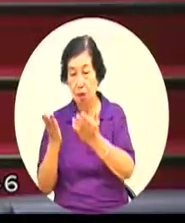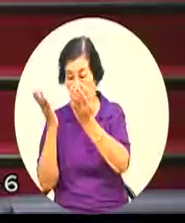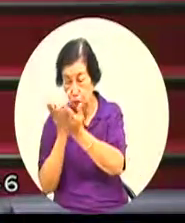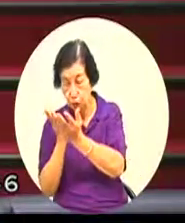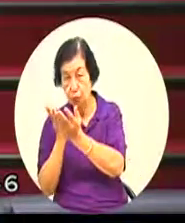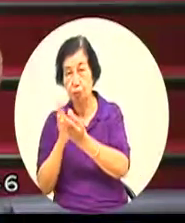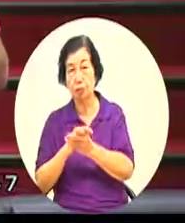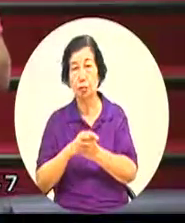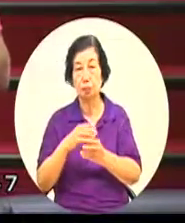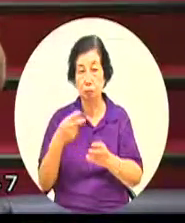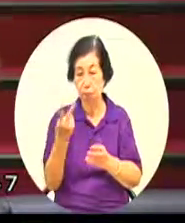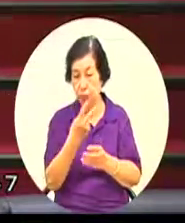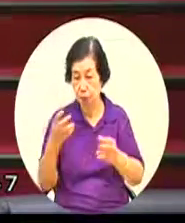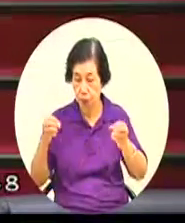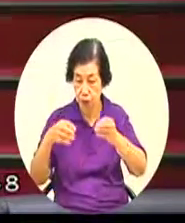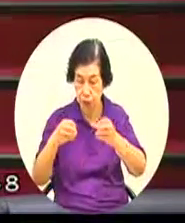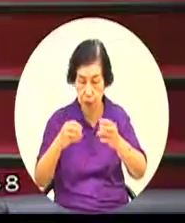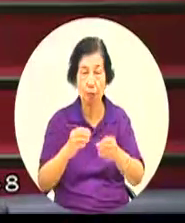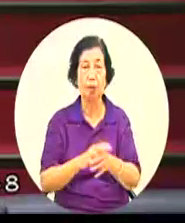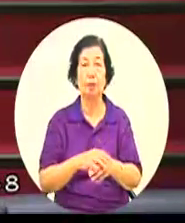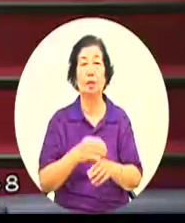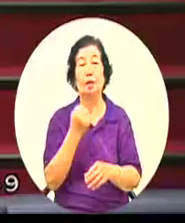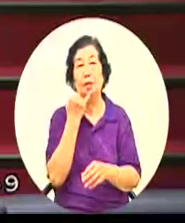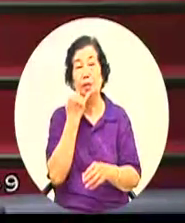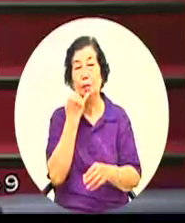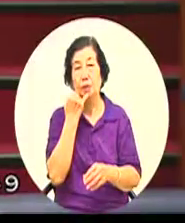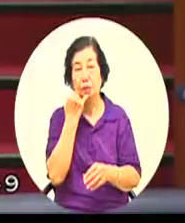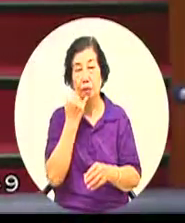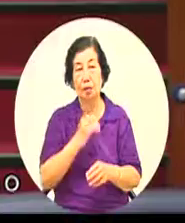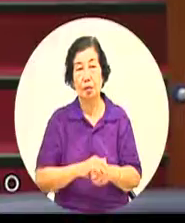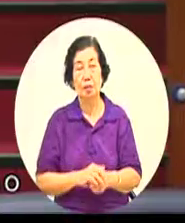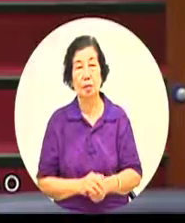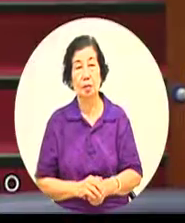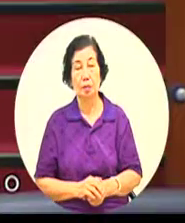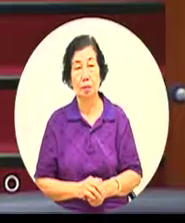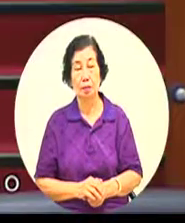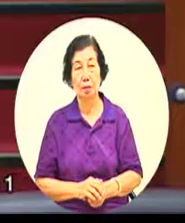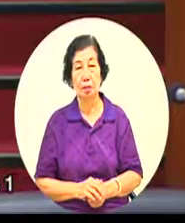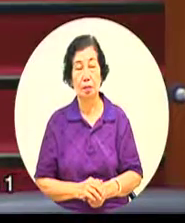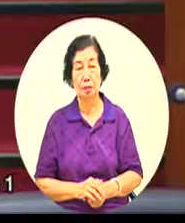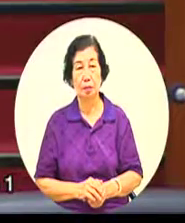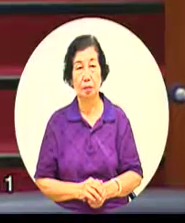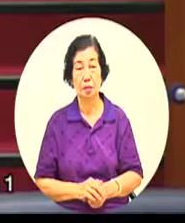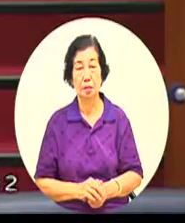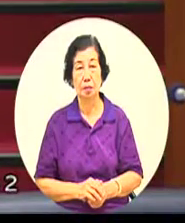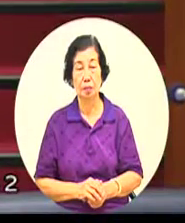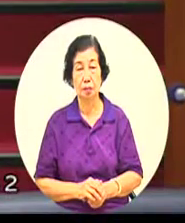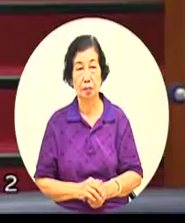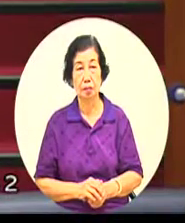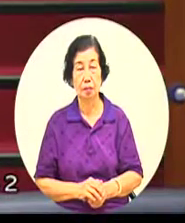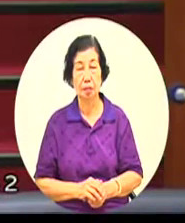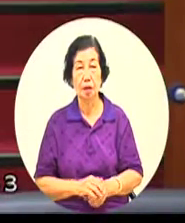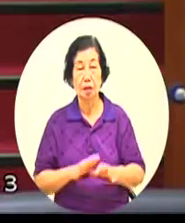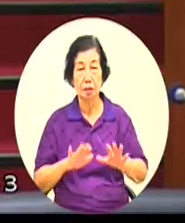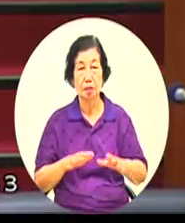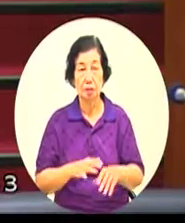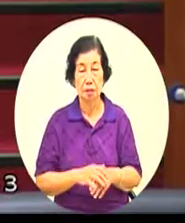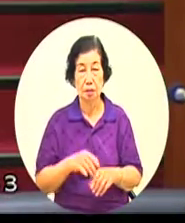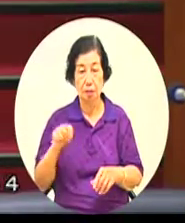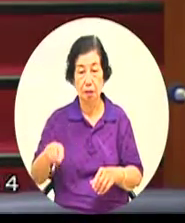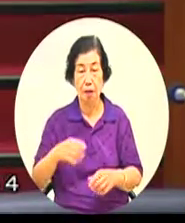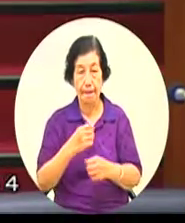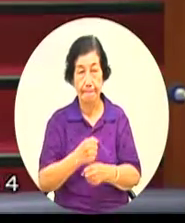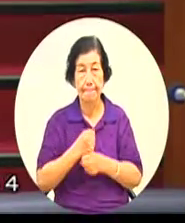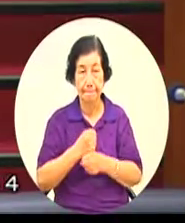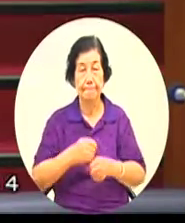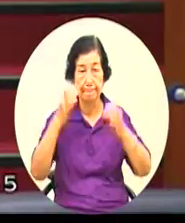也都可以做参考了哈。那因为我们目前这个纳马夏哈，尤